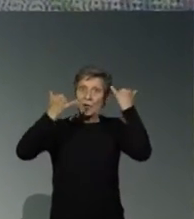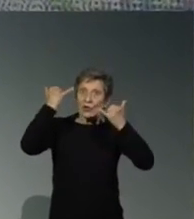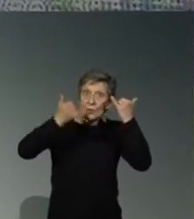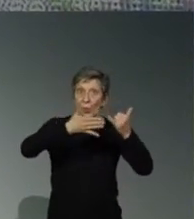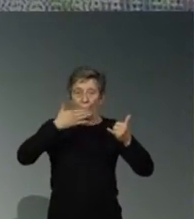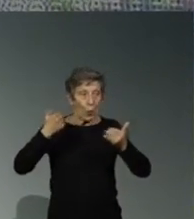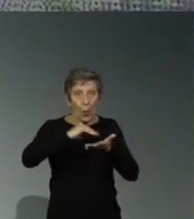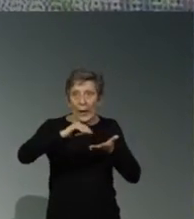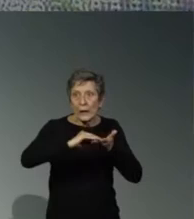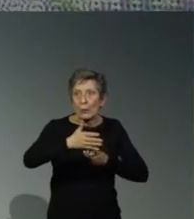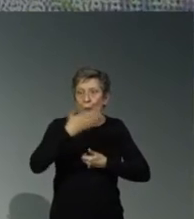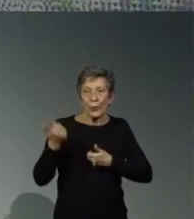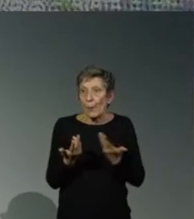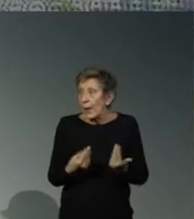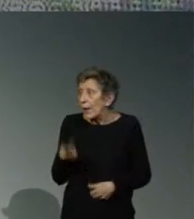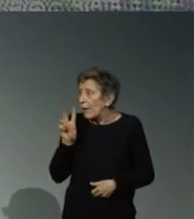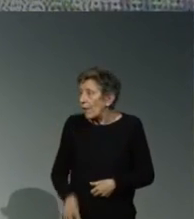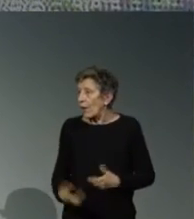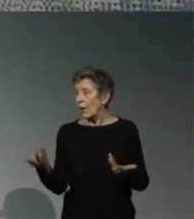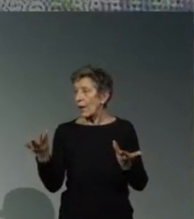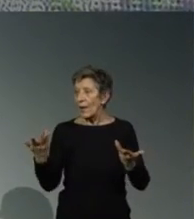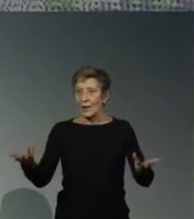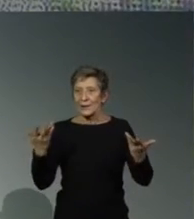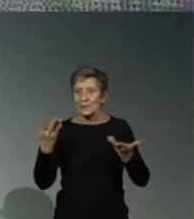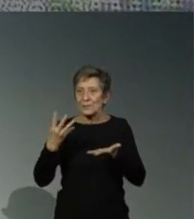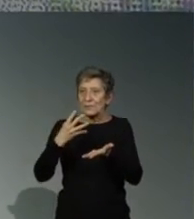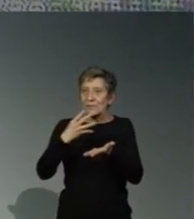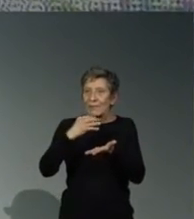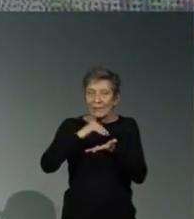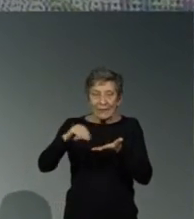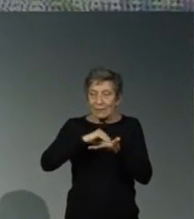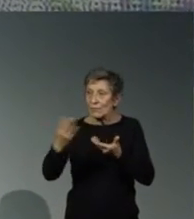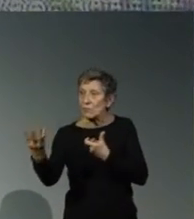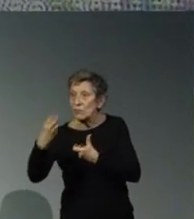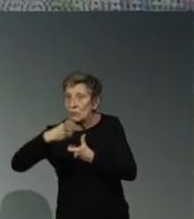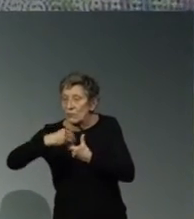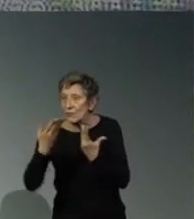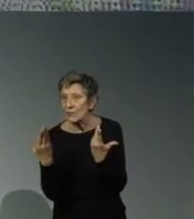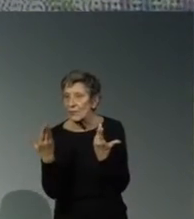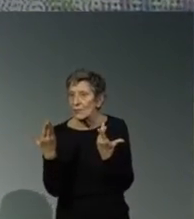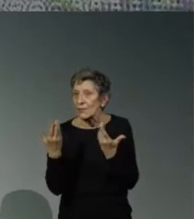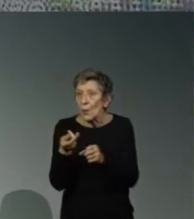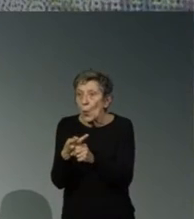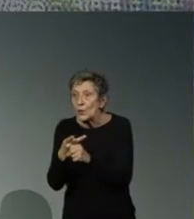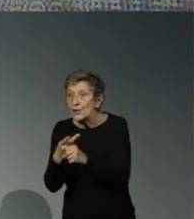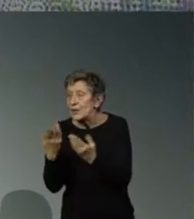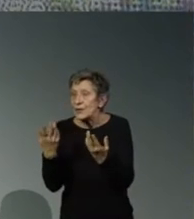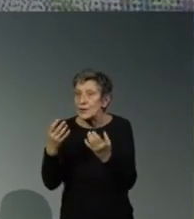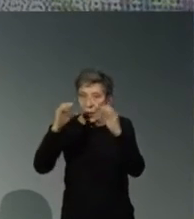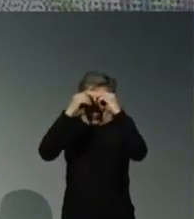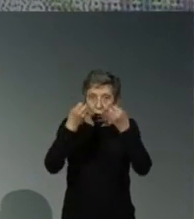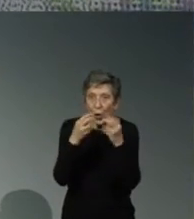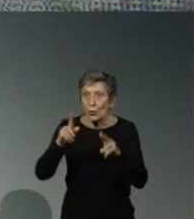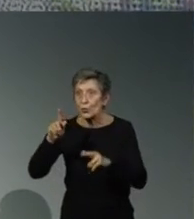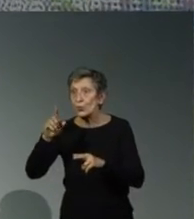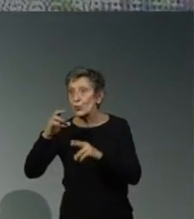à partir du moment où on intègre à une pratique écrivaine tel ou tel outil, que ce soit Google ou ChatGPT, on est plus dans le tâtonnement, alors donc je